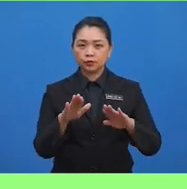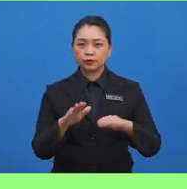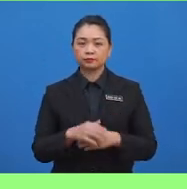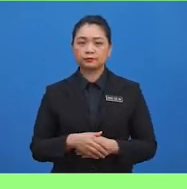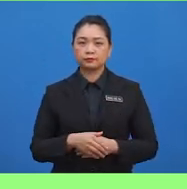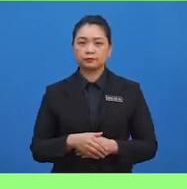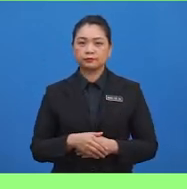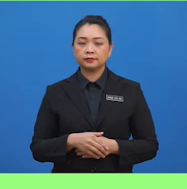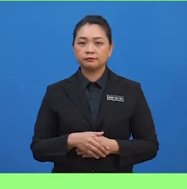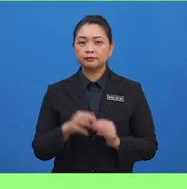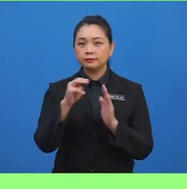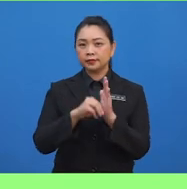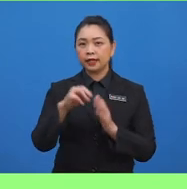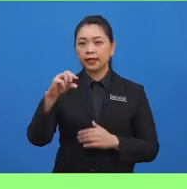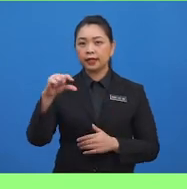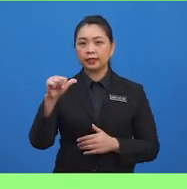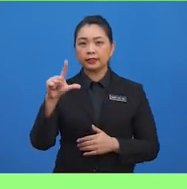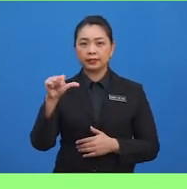usah mengalami